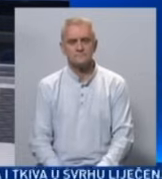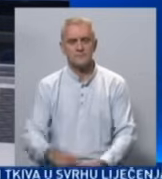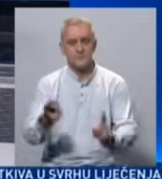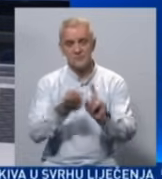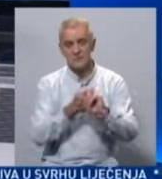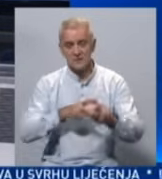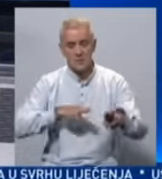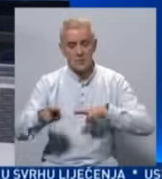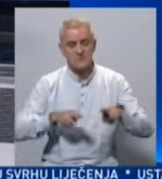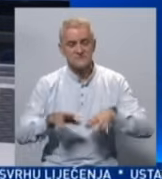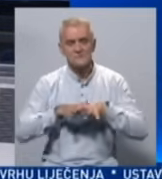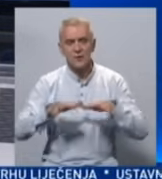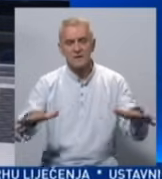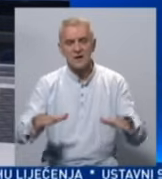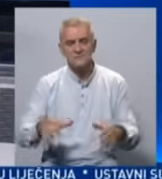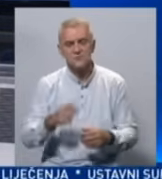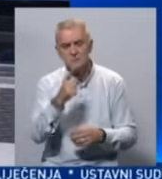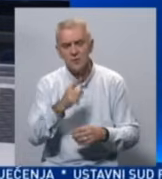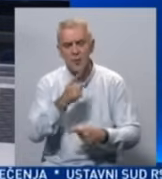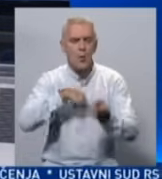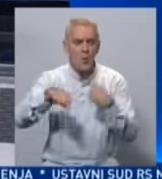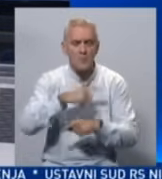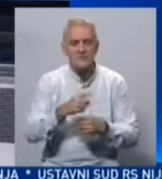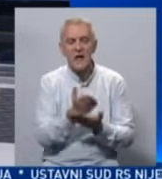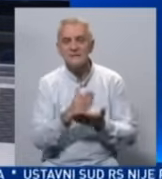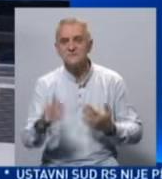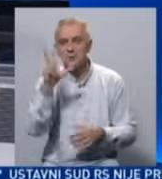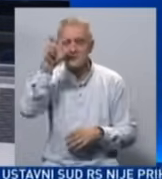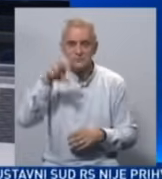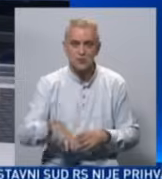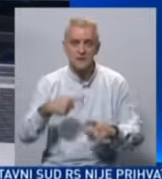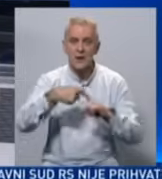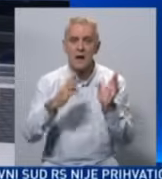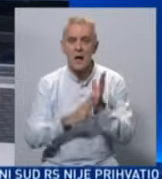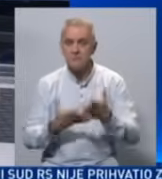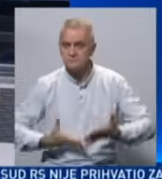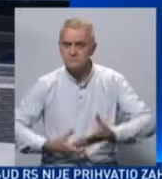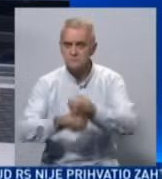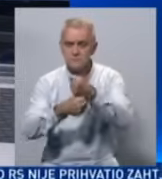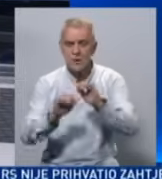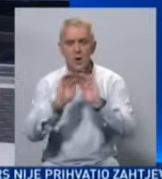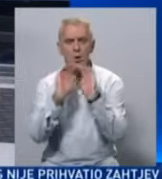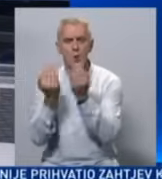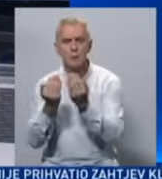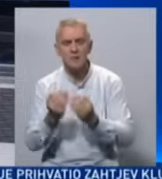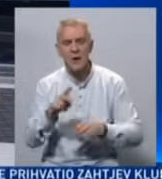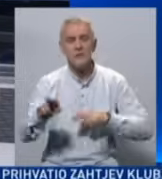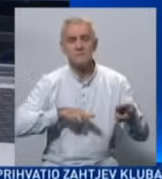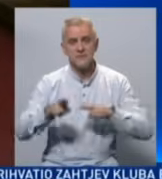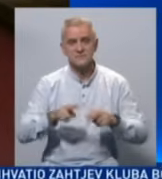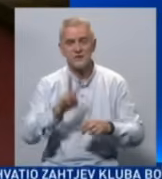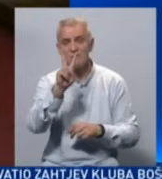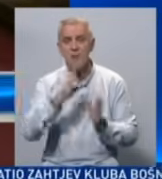Federalno ministarstvo razvoja preduzetništva i obrta izdvojilo je 300.000 maraka za podsticaj komorama. Resorni ministar